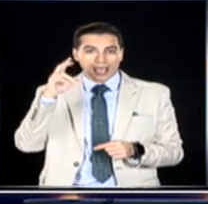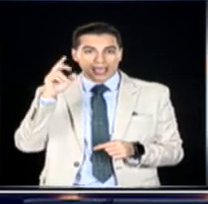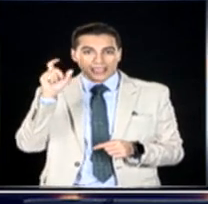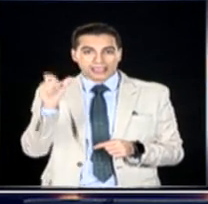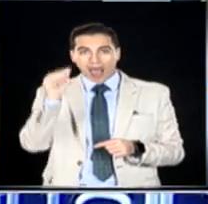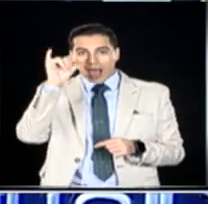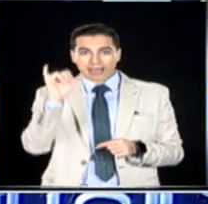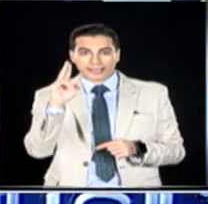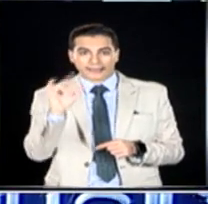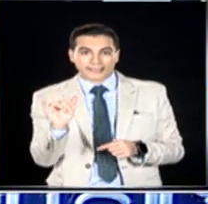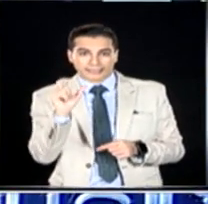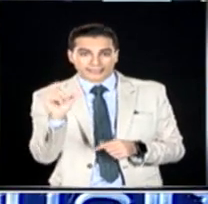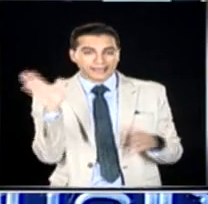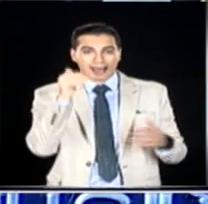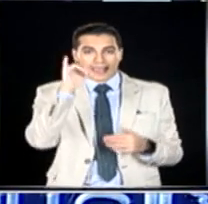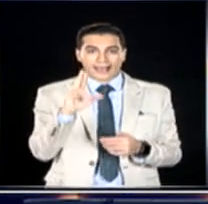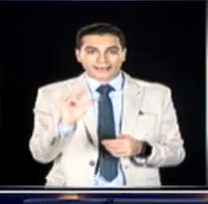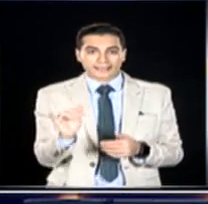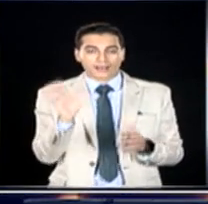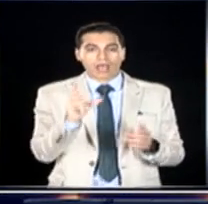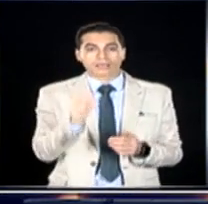1989، و2021